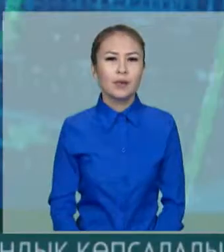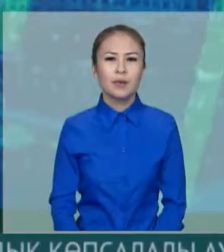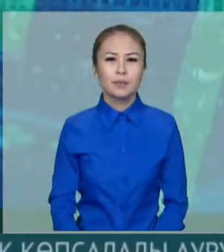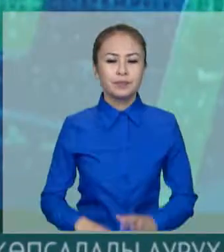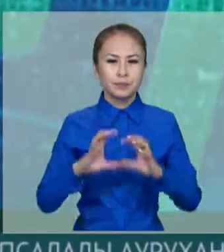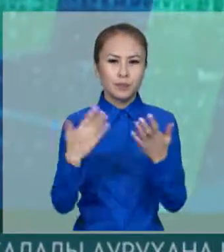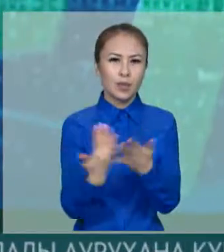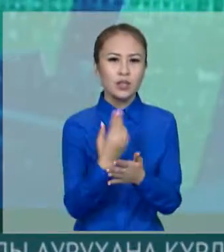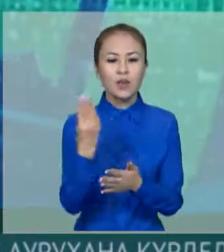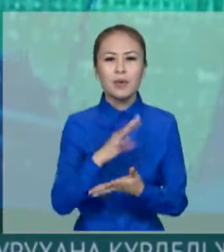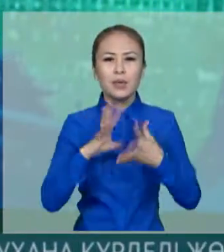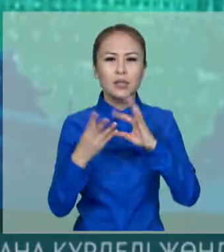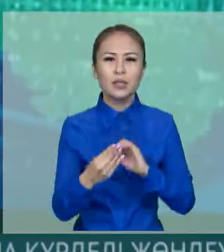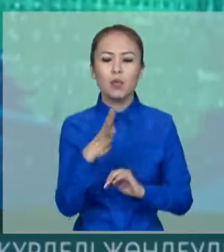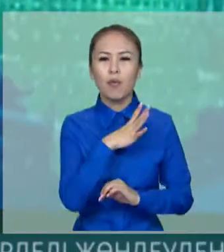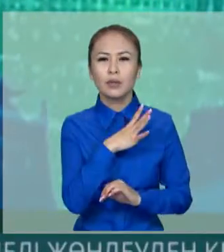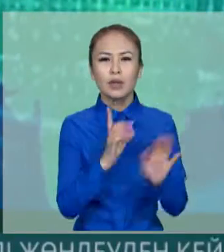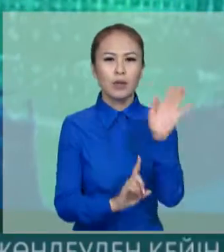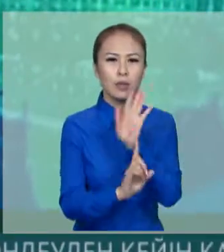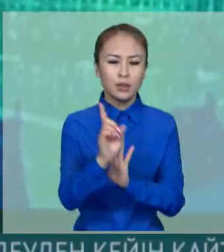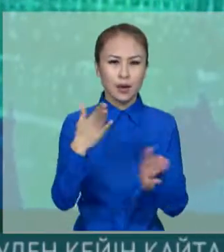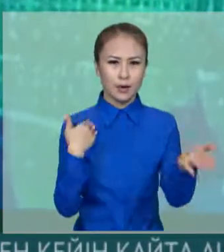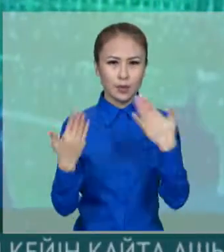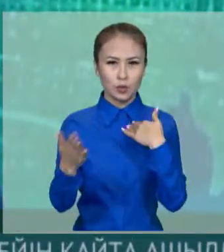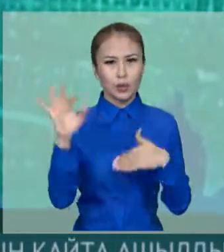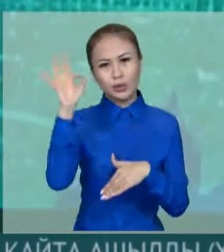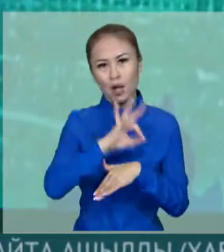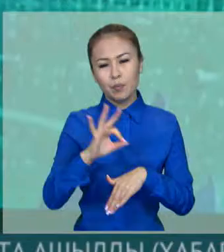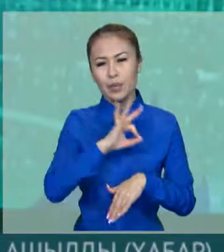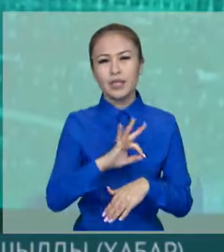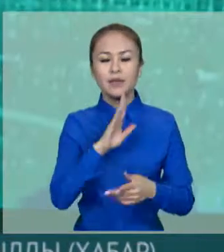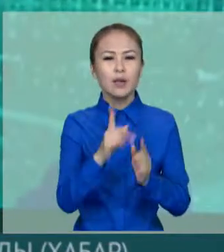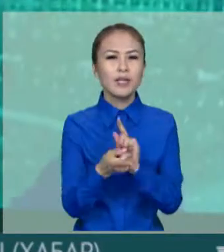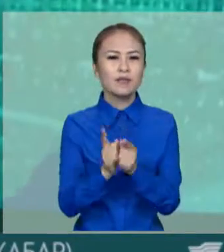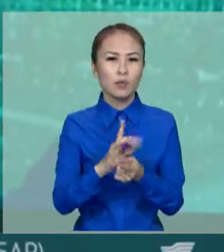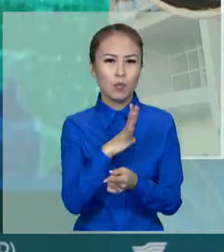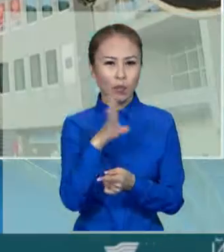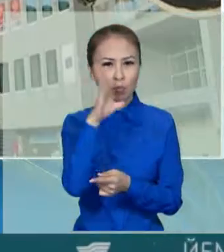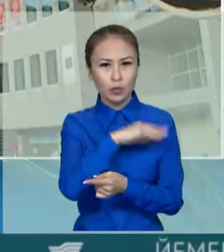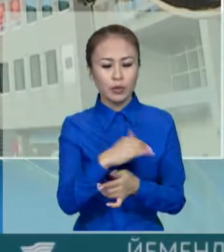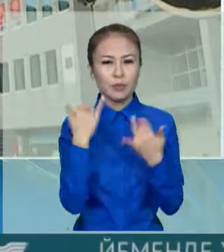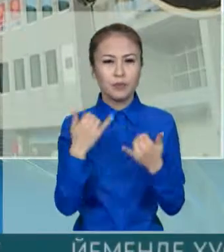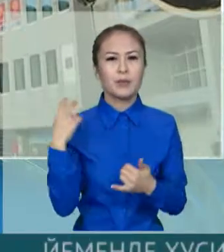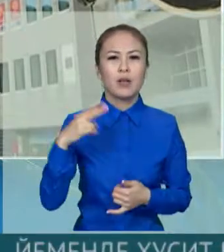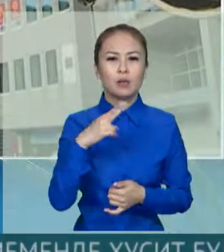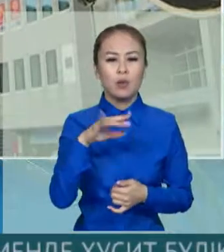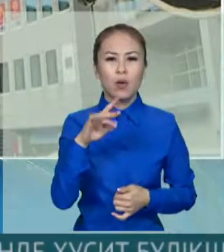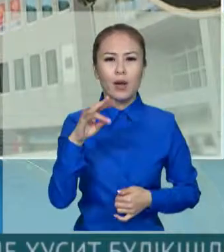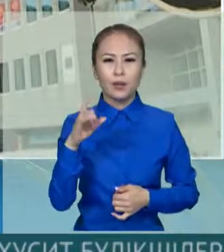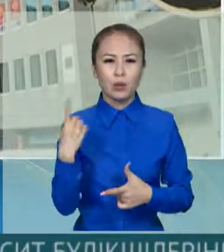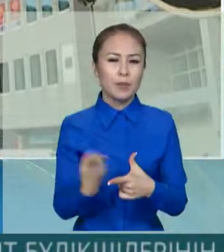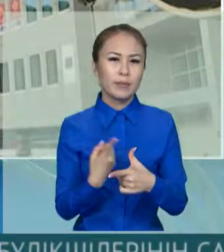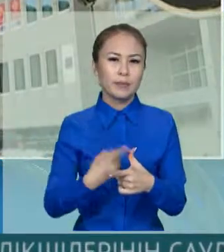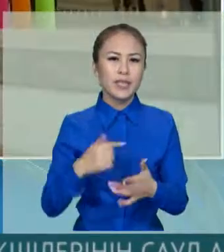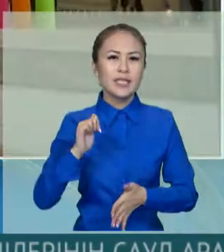Жахан жаңалықтарына келсек, Швейцария билігі еуроодақпен қарым-қатынас жөнінде жалпыұлттық референдум өткізу мүмкін. Бұл туралы ел президенті Дорис Лойд